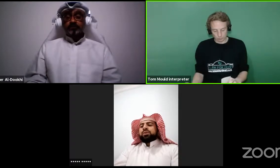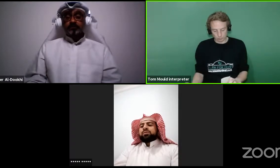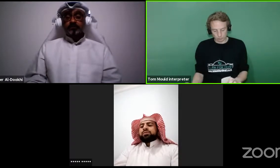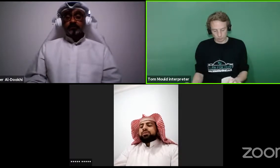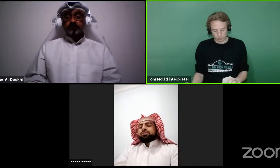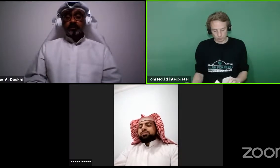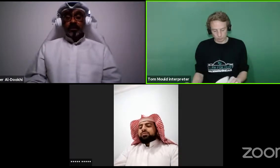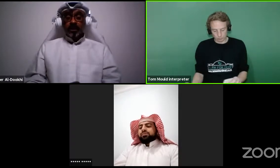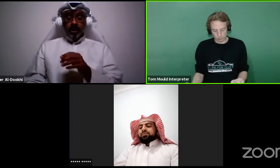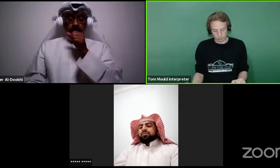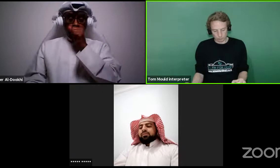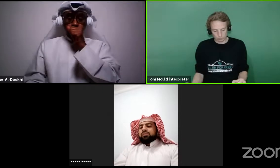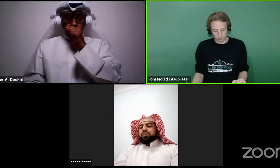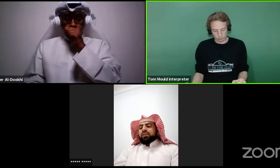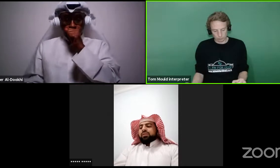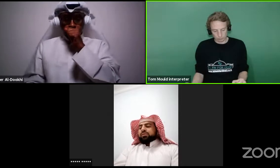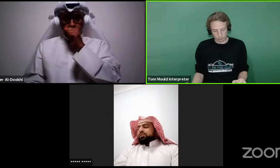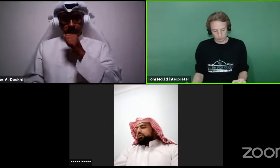يعلمون.